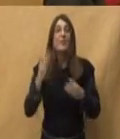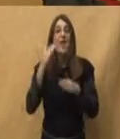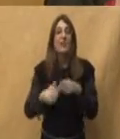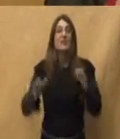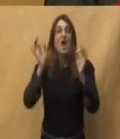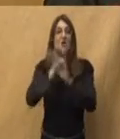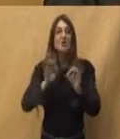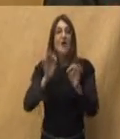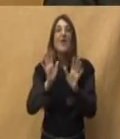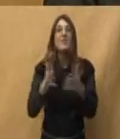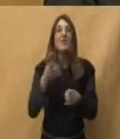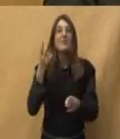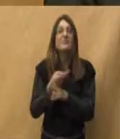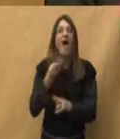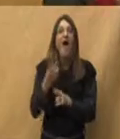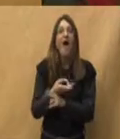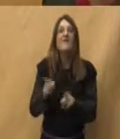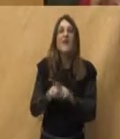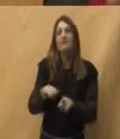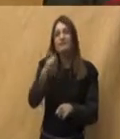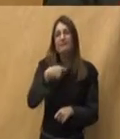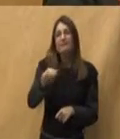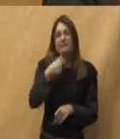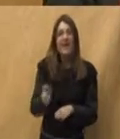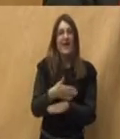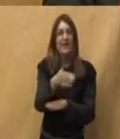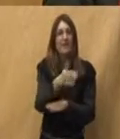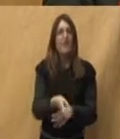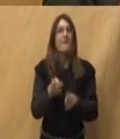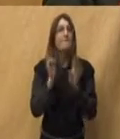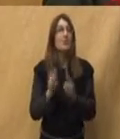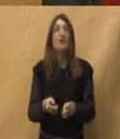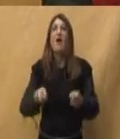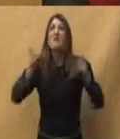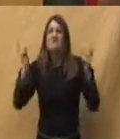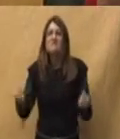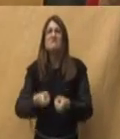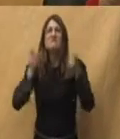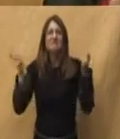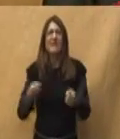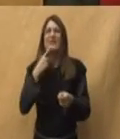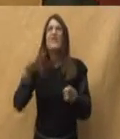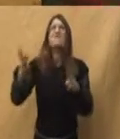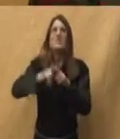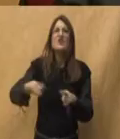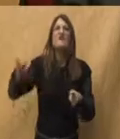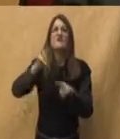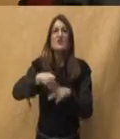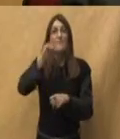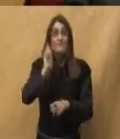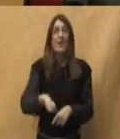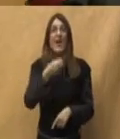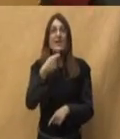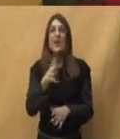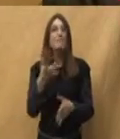najgore, nema navike konzumiranja ribe. Vi se možete ubiti, vi možete osnovati državnu kampanju da Hrvati jedu više ribe, ne možete ga natjerati da jede